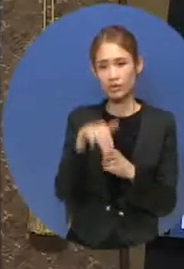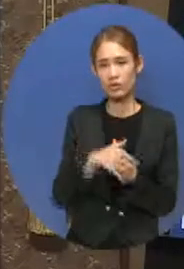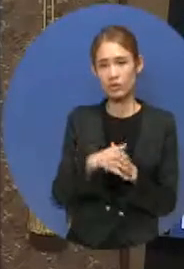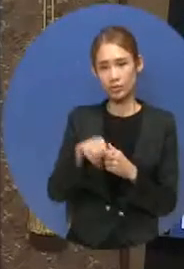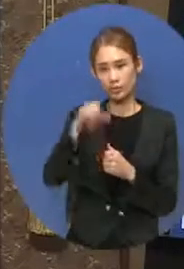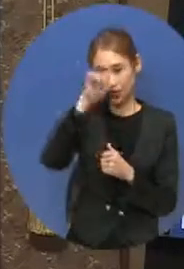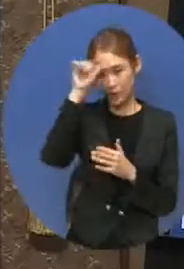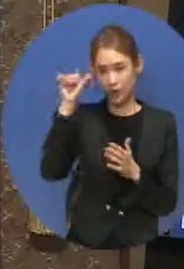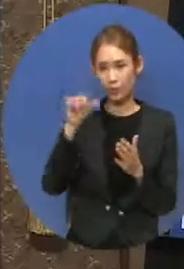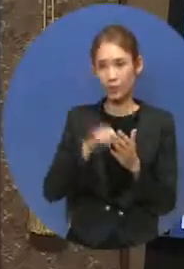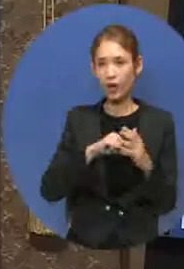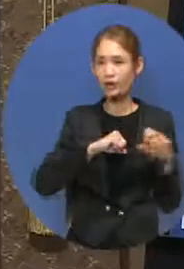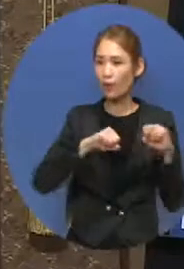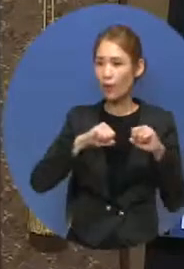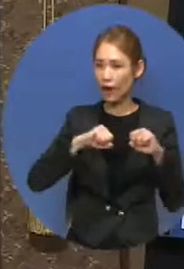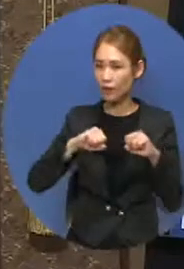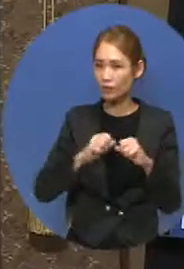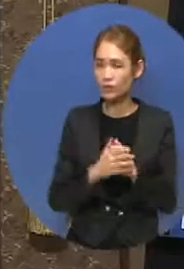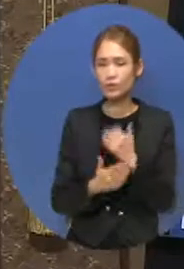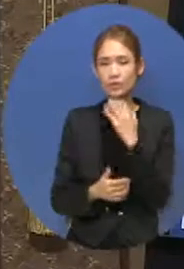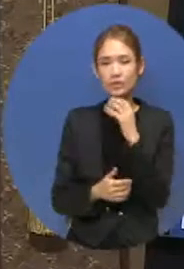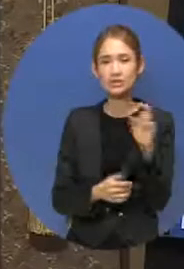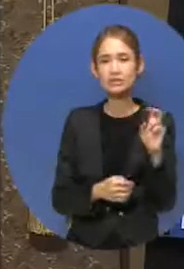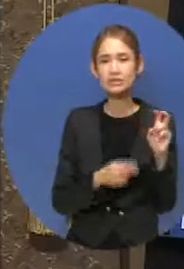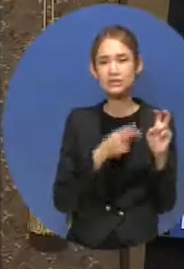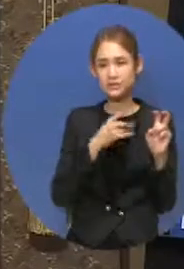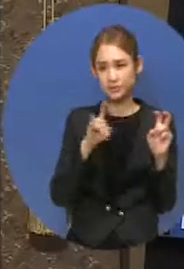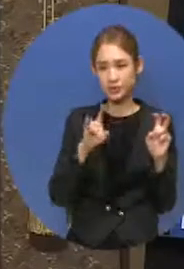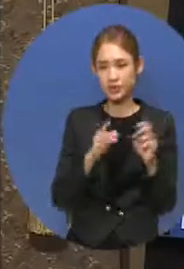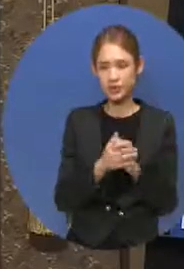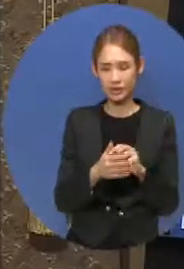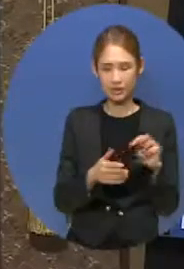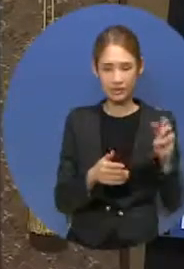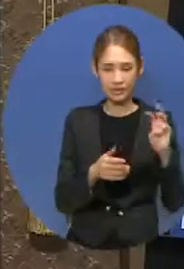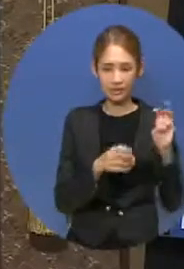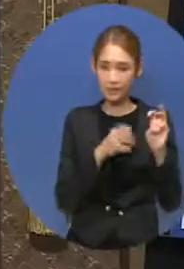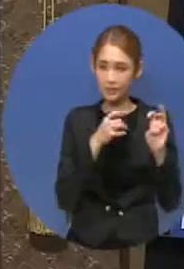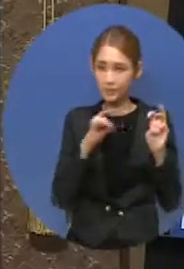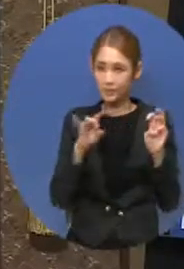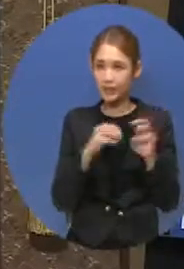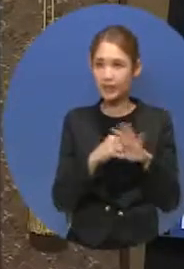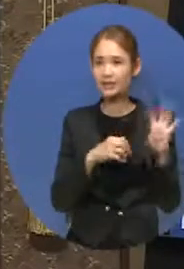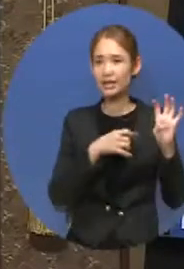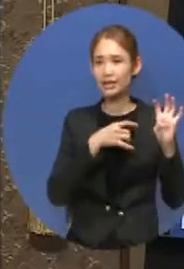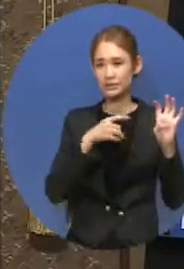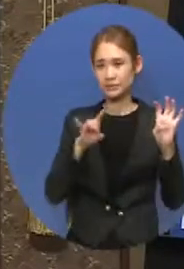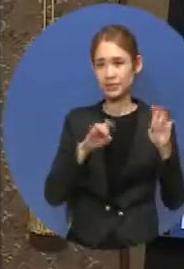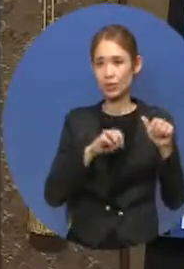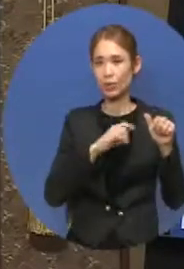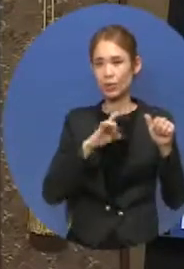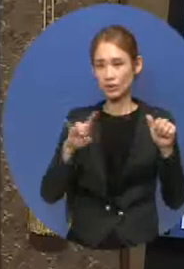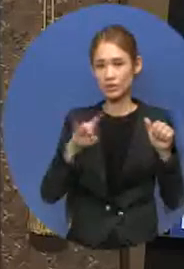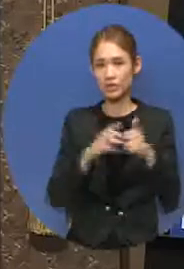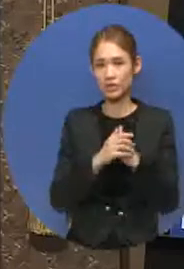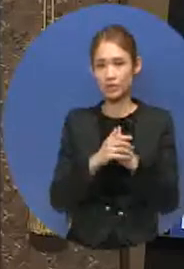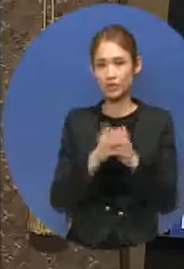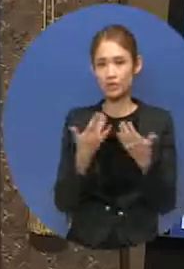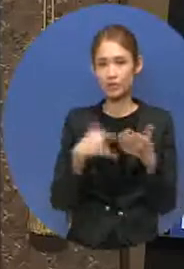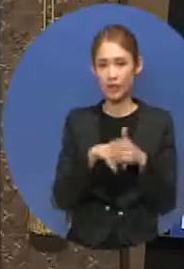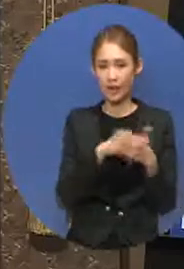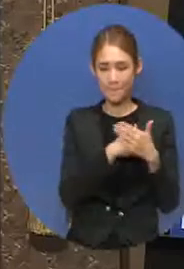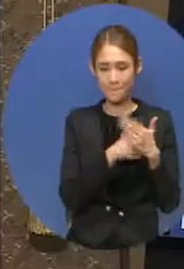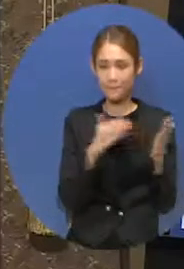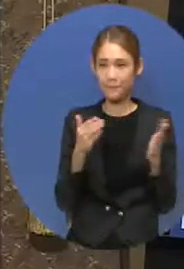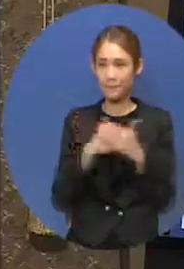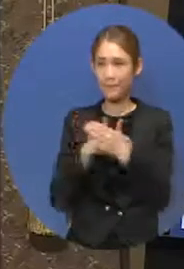복지관에서는 평생활동으로 20대 분들, 30대 분들, 40대, 50대 반들을 위한 반을